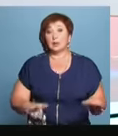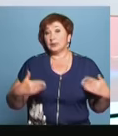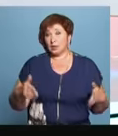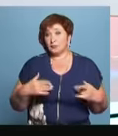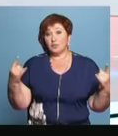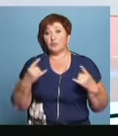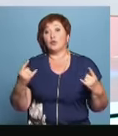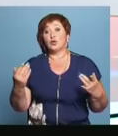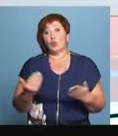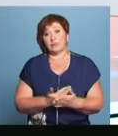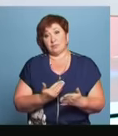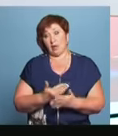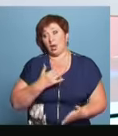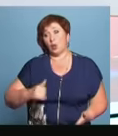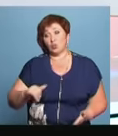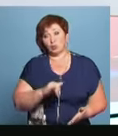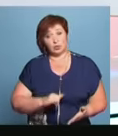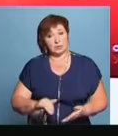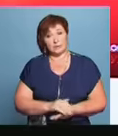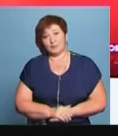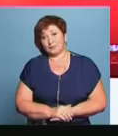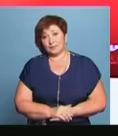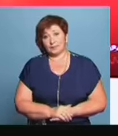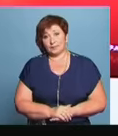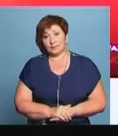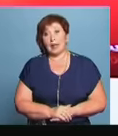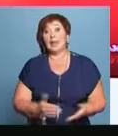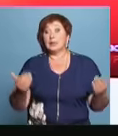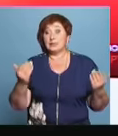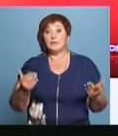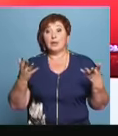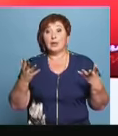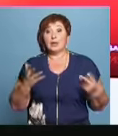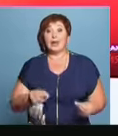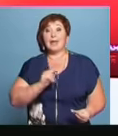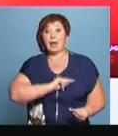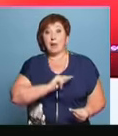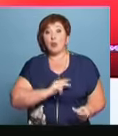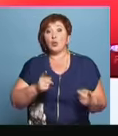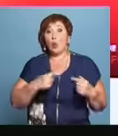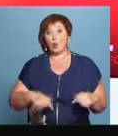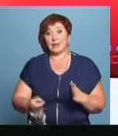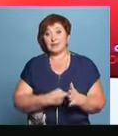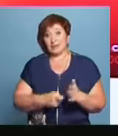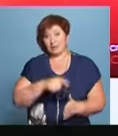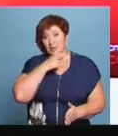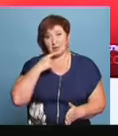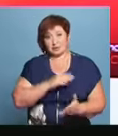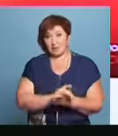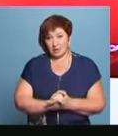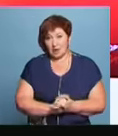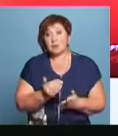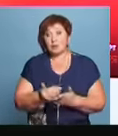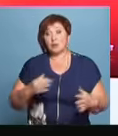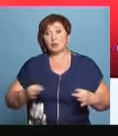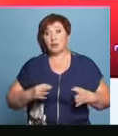Здравствуйте, в эфире новости Удмуртии, в студии Марины Симонова. Сегодня день сотрудника органов следствия Российской Федерации. Накануне